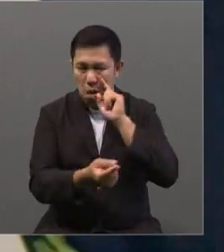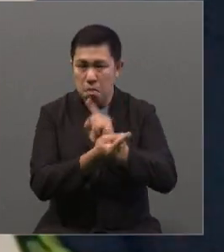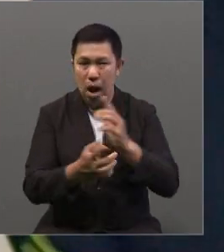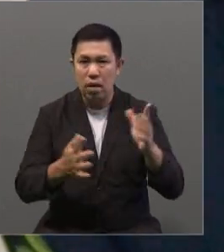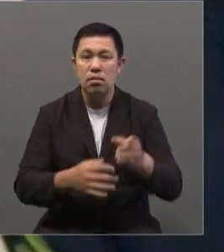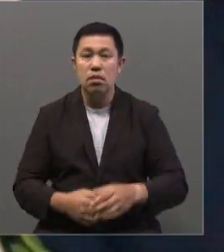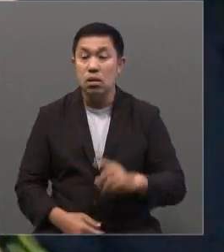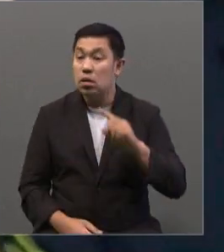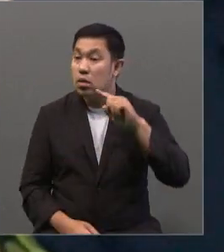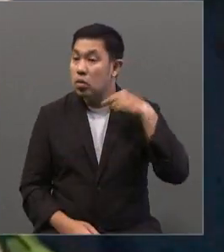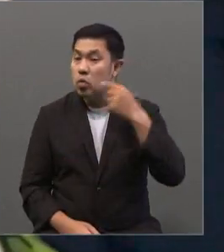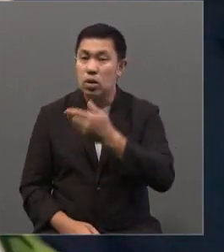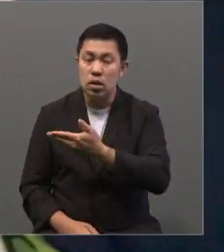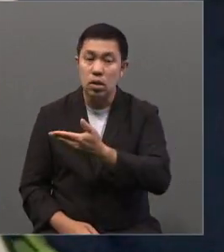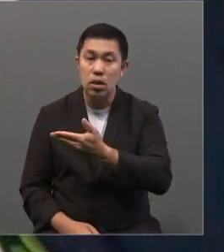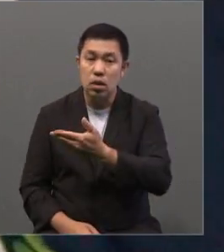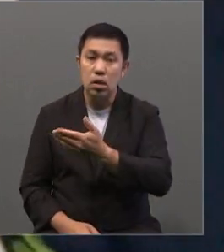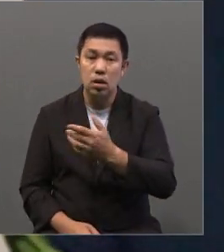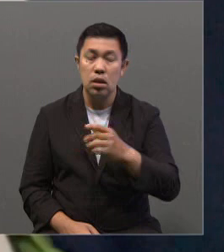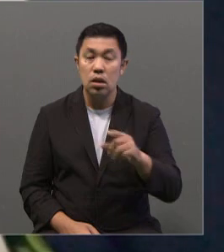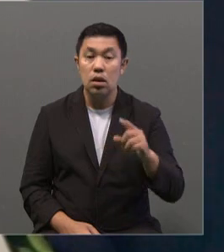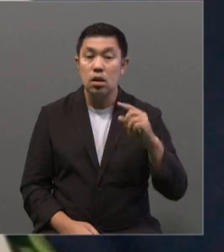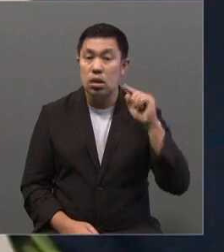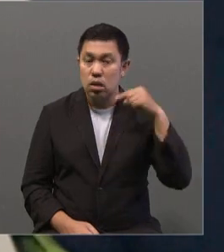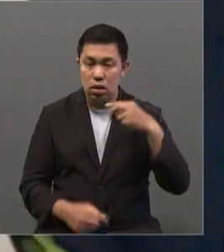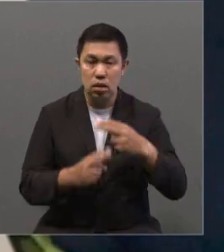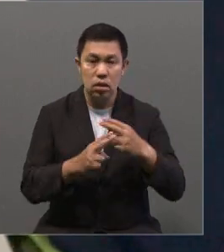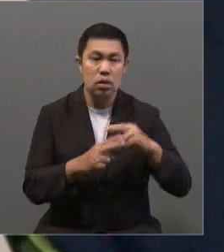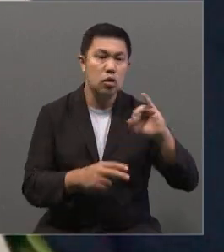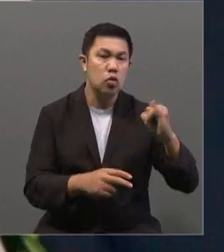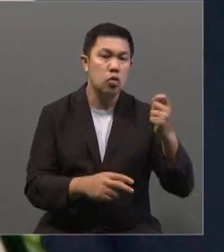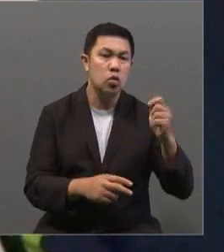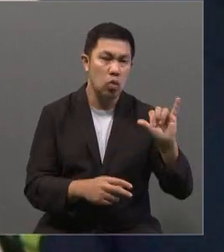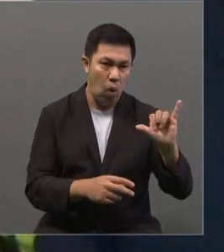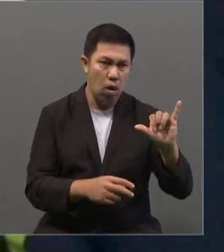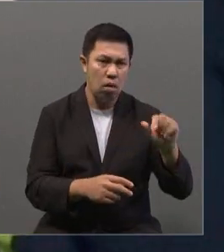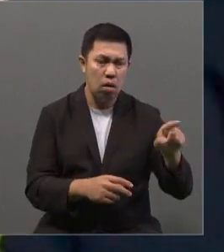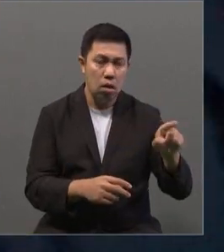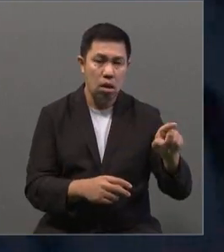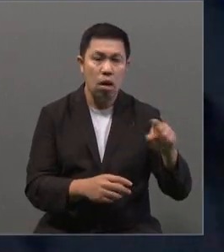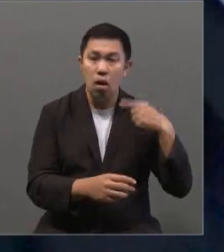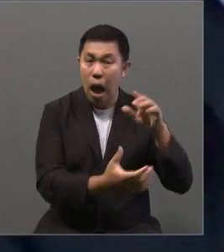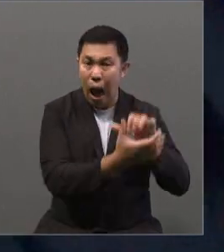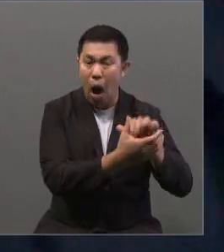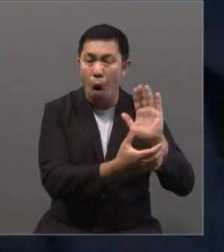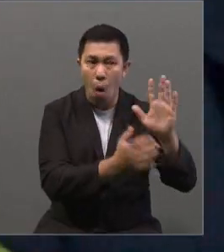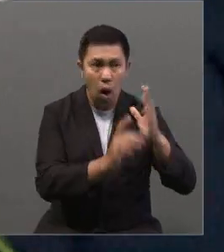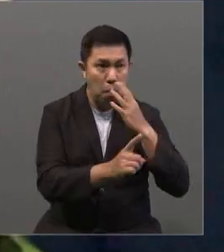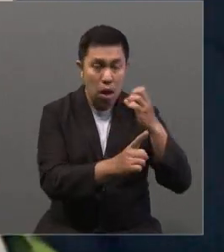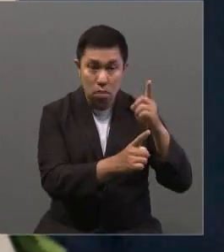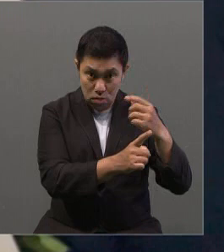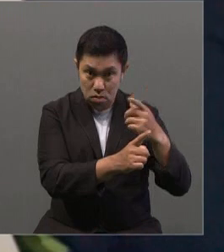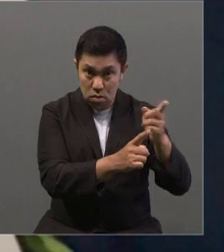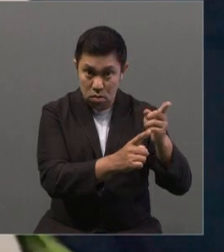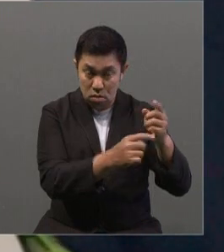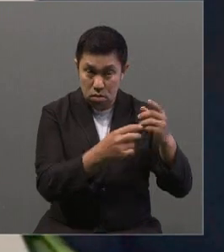ระปุกเหมือนเขาจะเป็นน้องสาวของคุณจอยพัชรีแล้วคุณจอยเนี่ยเป็นภรรยาของคุณลิกที่เป็นผู้ต้องหารายสำคัญนี้เหมือนจับไปตรงนี้เราได้ขอข้อมูลเพิ่มเติม